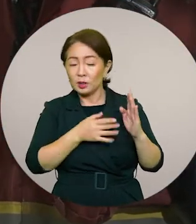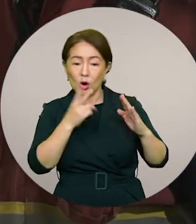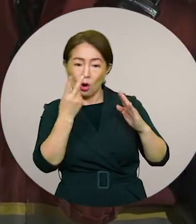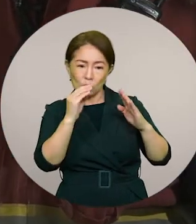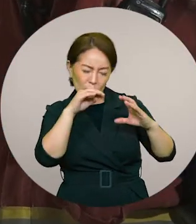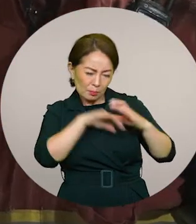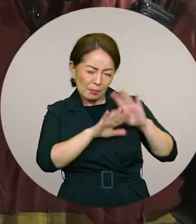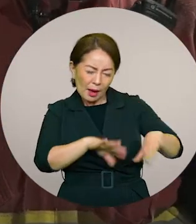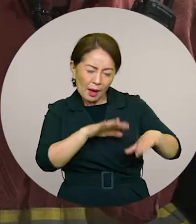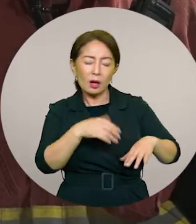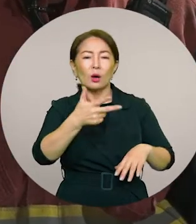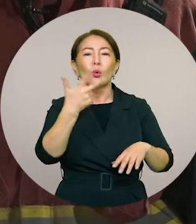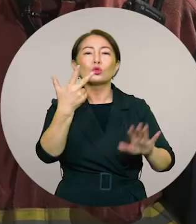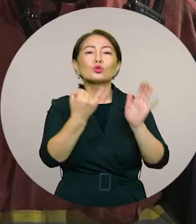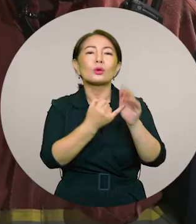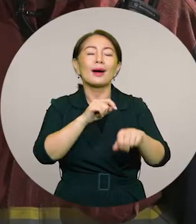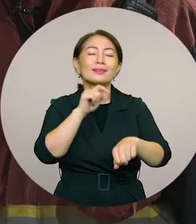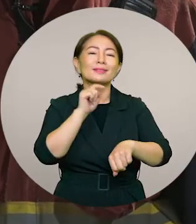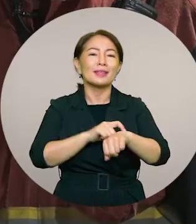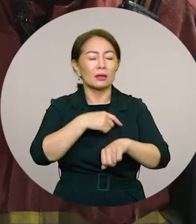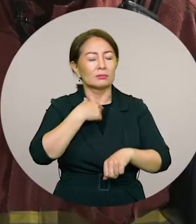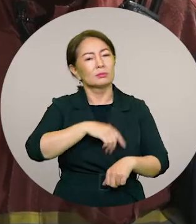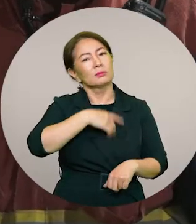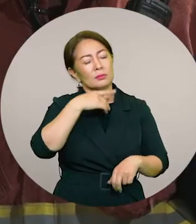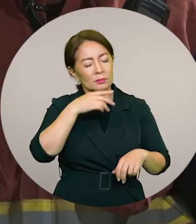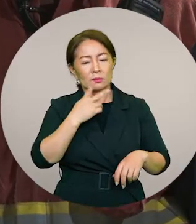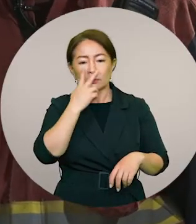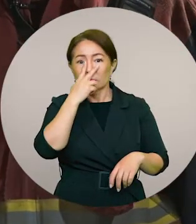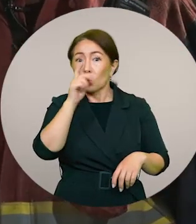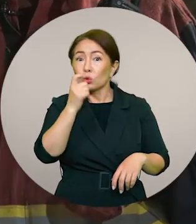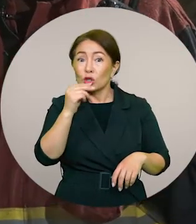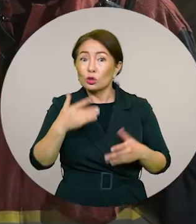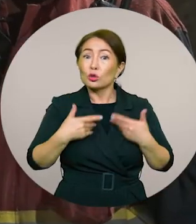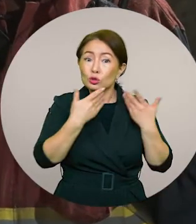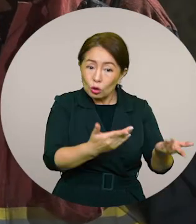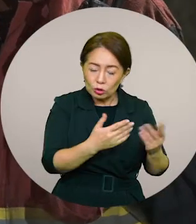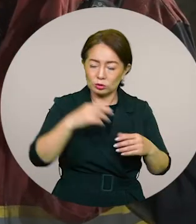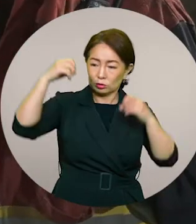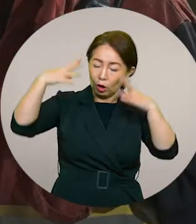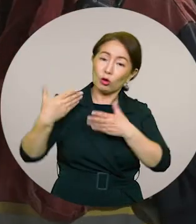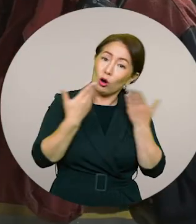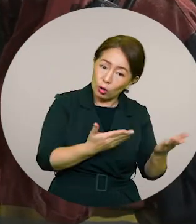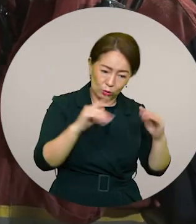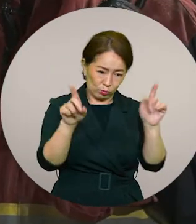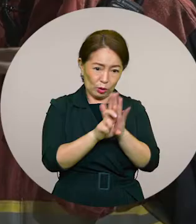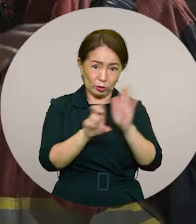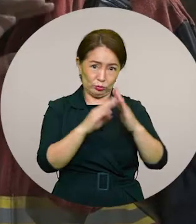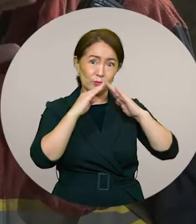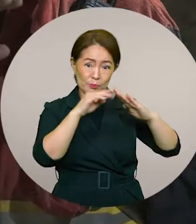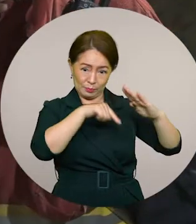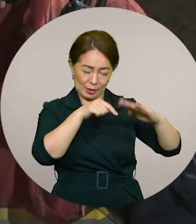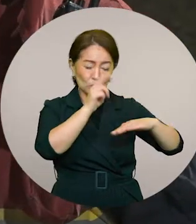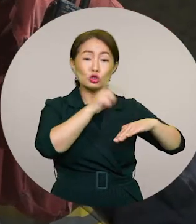одоо нийтдээ 36 цаг одоо тасралтгүйгээр одоо хүчит төрөгчөөр хангах, дахилгаанаар хангах юм боломжтой. Хэрвээ одоо юу